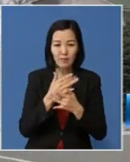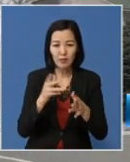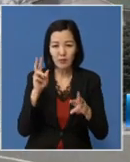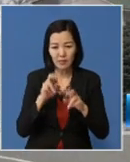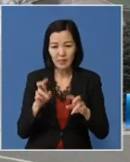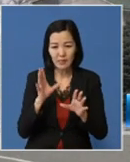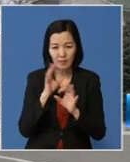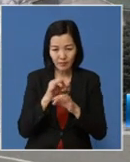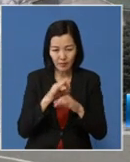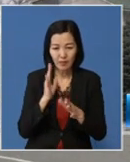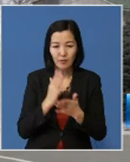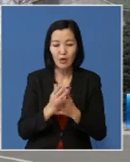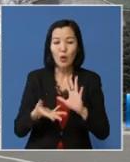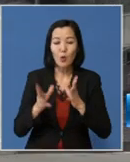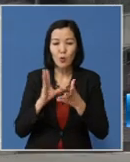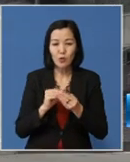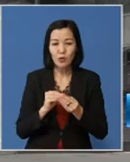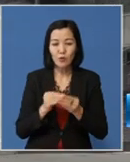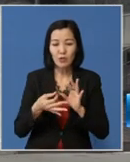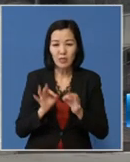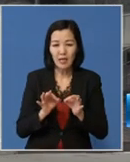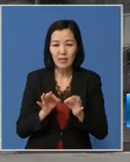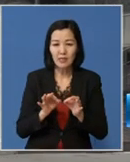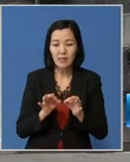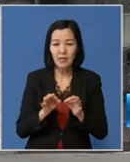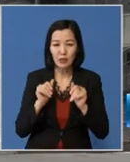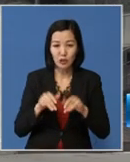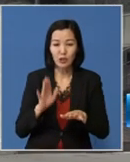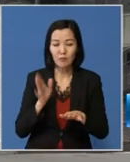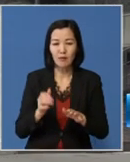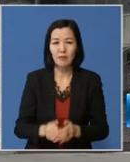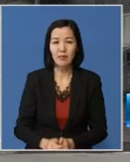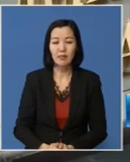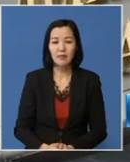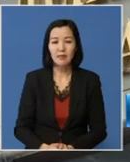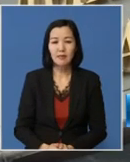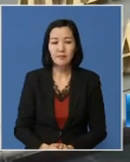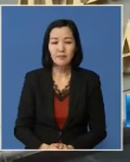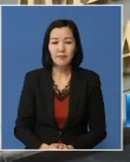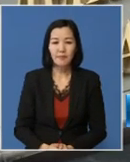сараптамаға жіберілді. Соның қорытындысы бойынша нақты процессуалдық шешім қабылданатын болады.